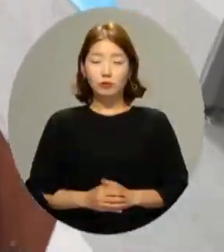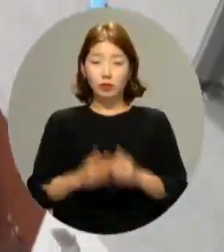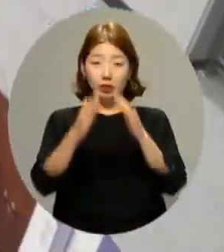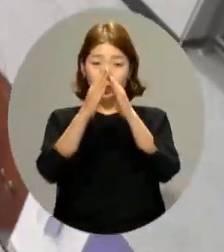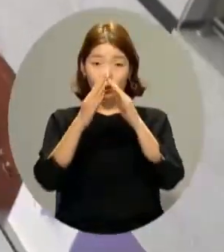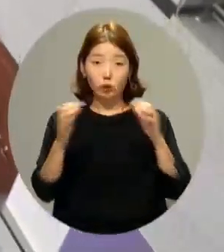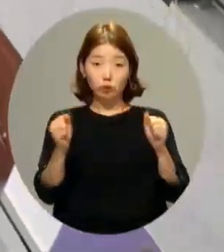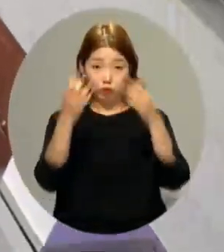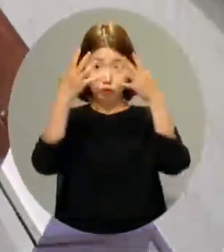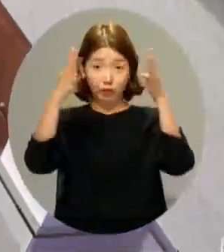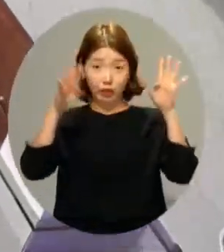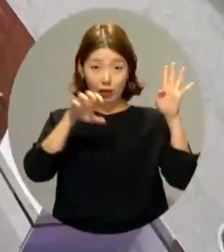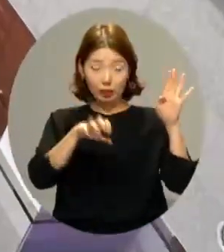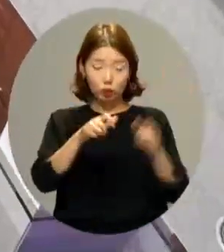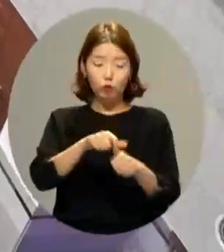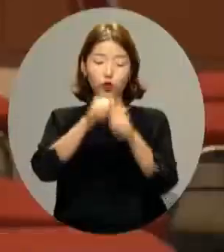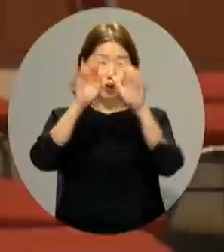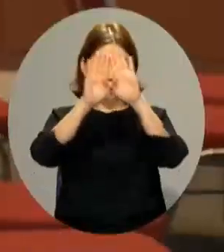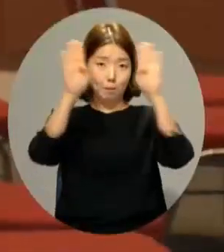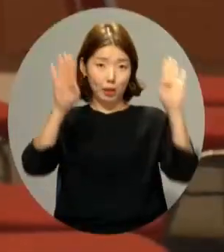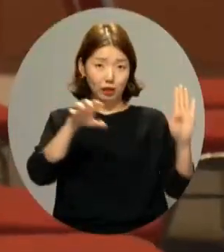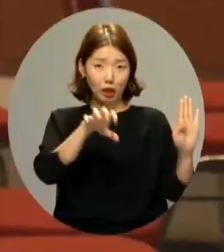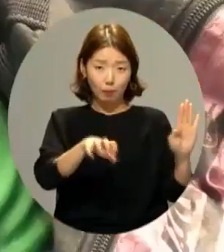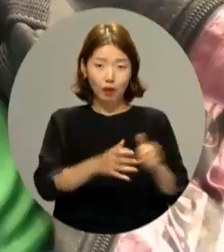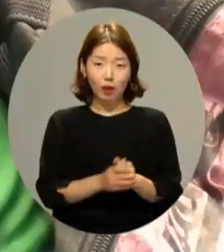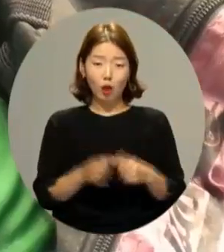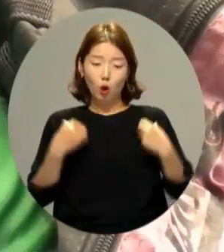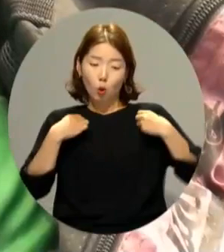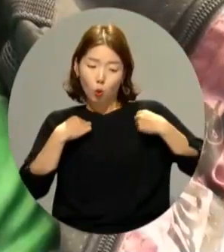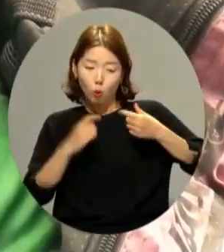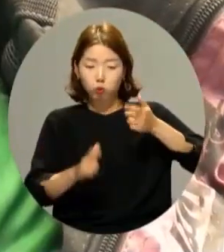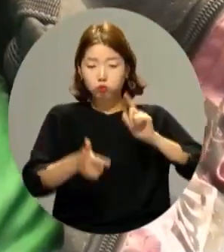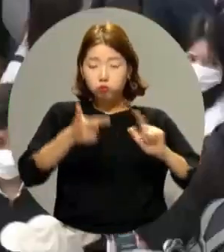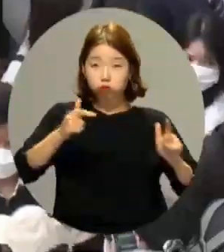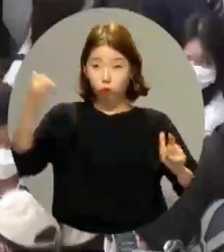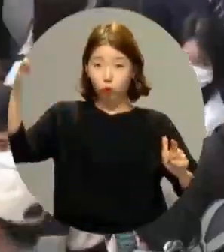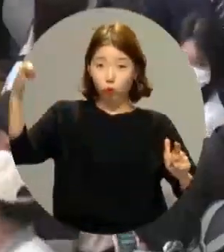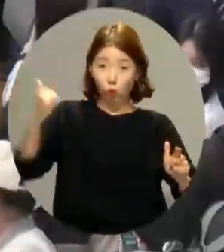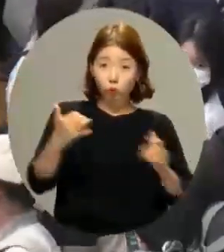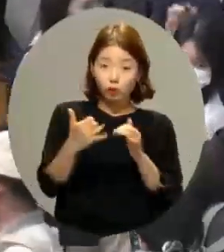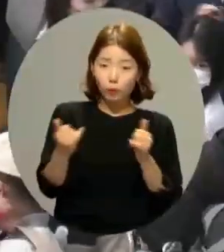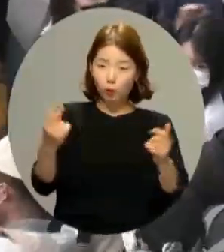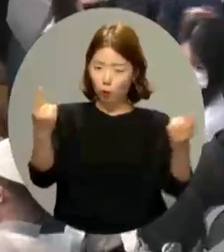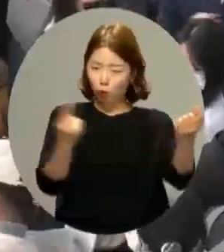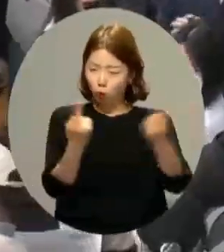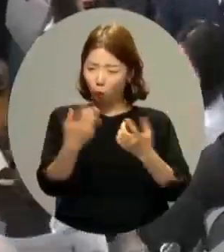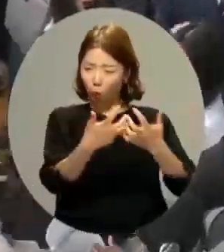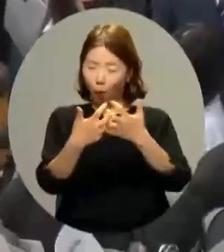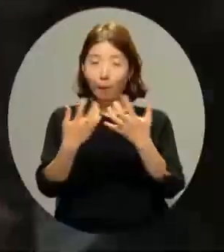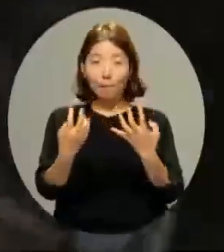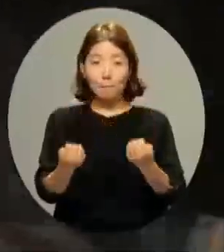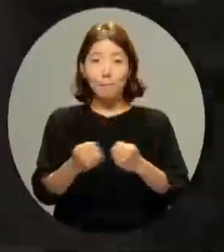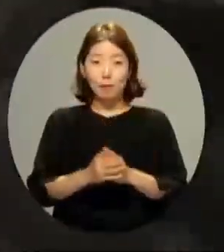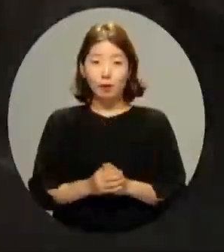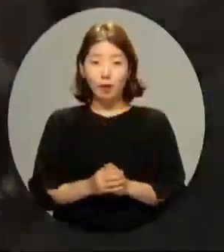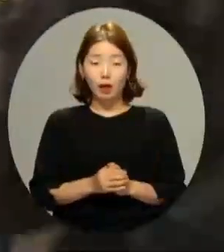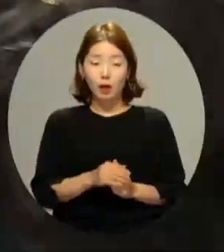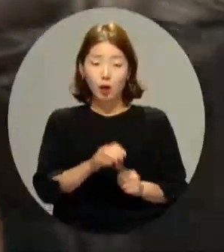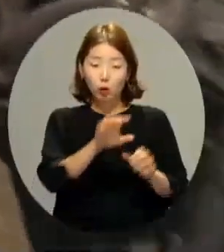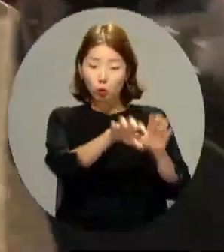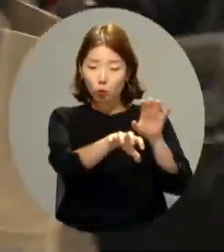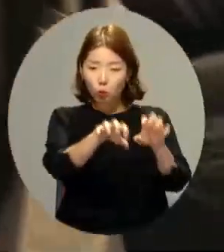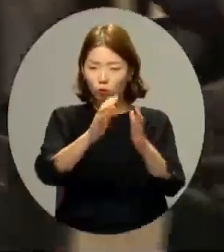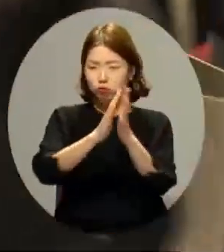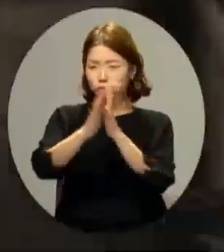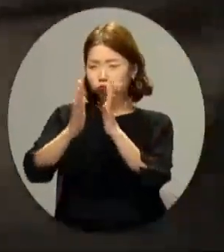전북대학교에서 열린 취업 박람회 각양각색의 옷차림을 한 외국인들로 발기될 틈이 없습니다 기업 부스마다